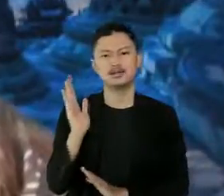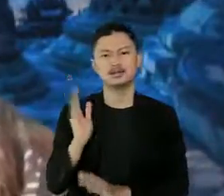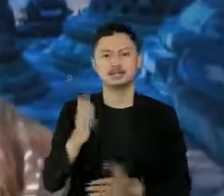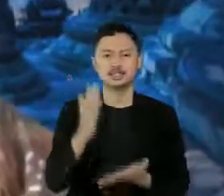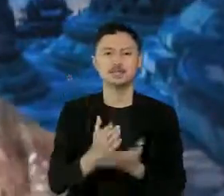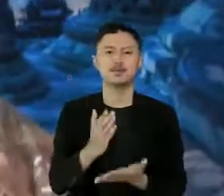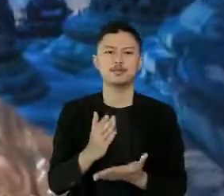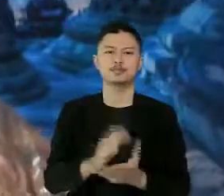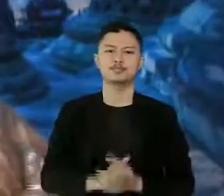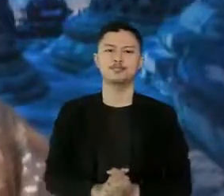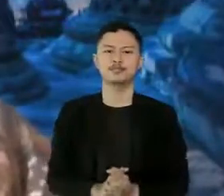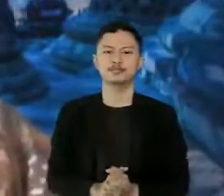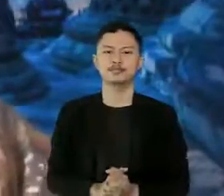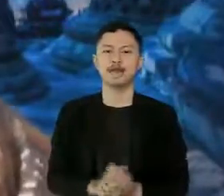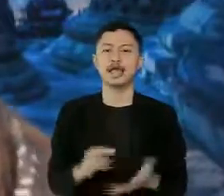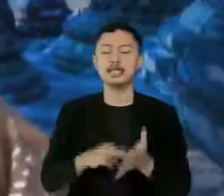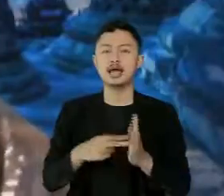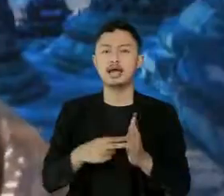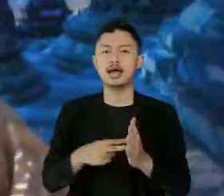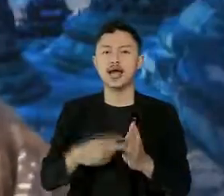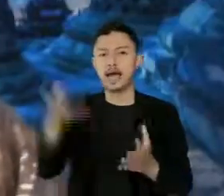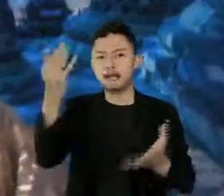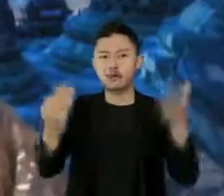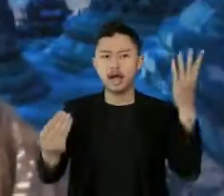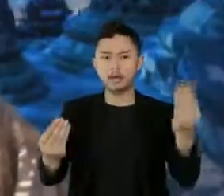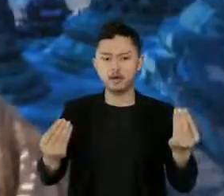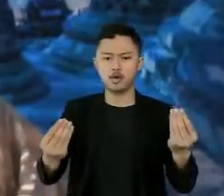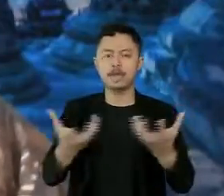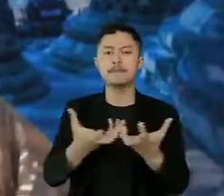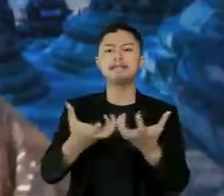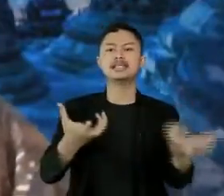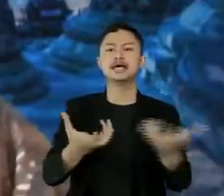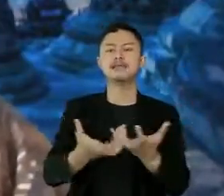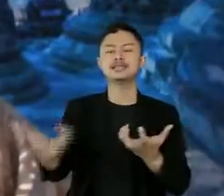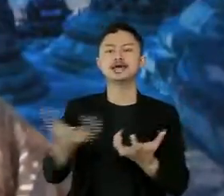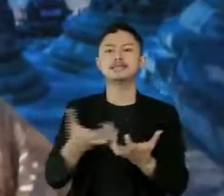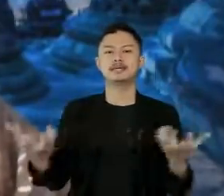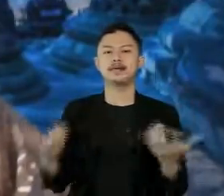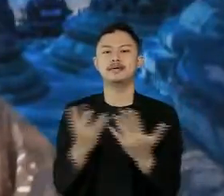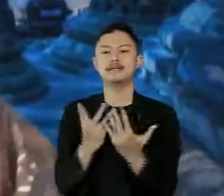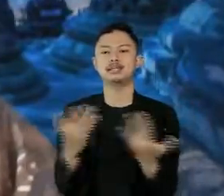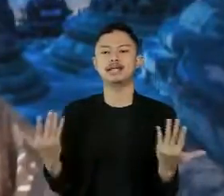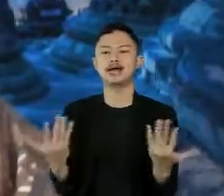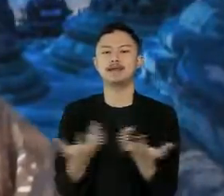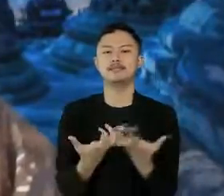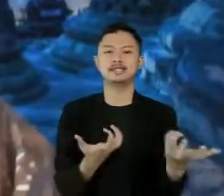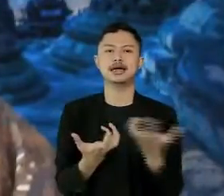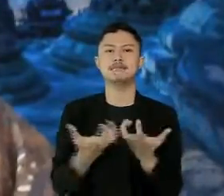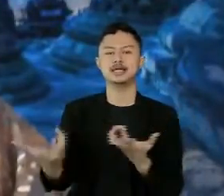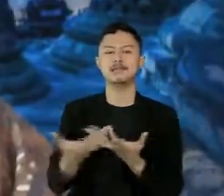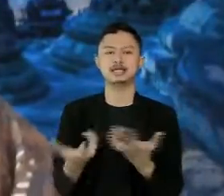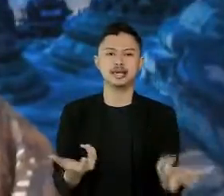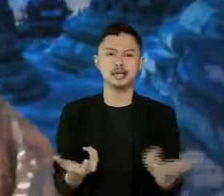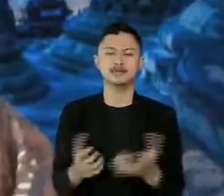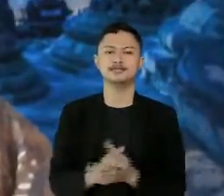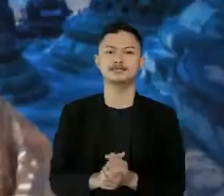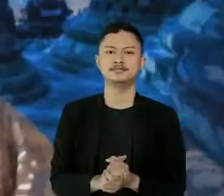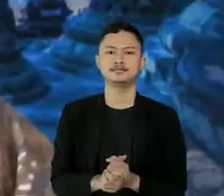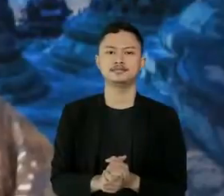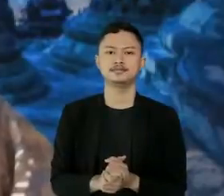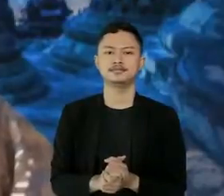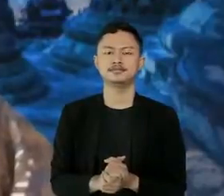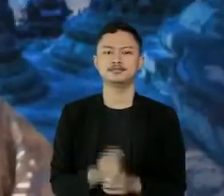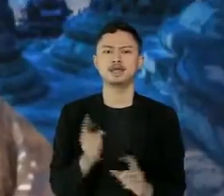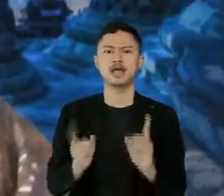berbagi, kita sebar trafiknya. Itu saja sih, karena resiko itu juga akan sangat tinggi kalau memang